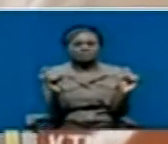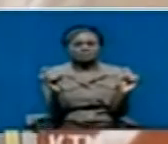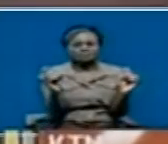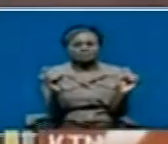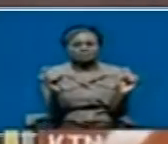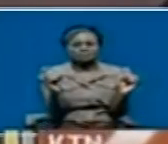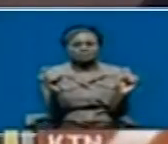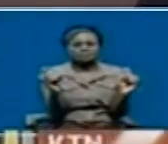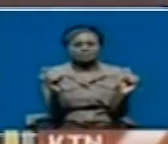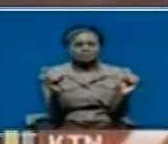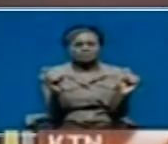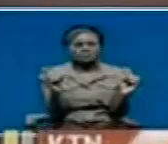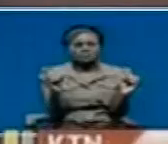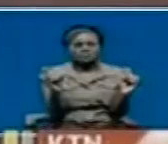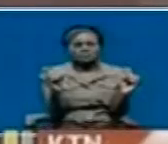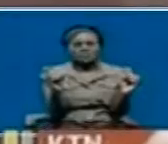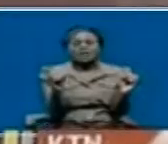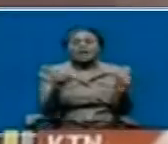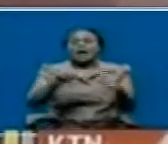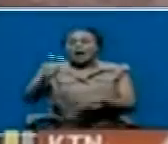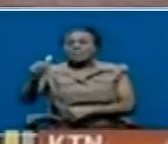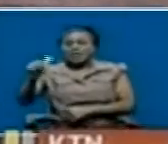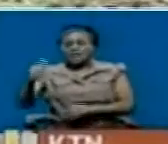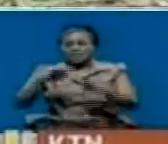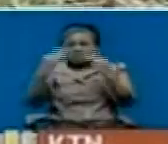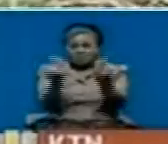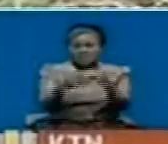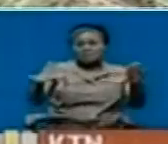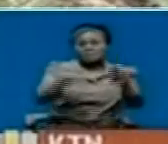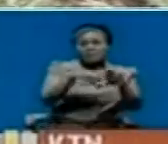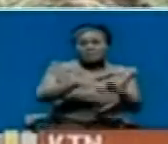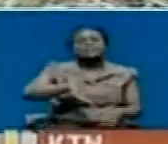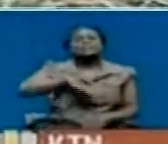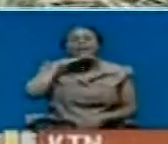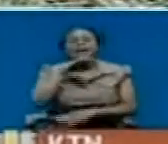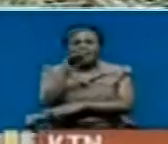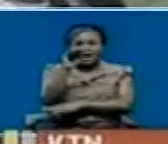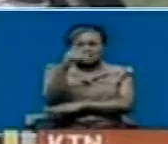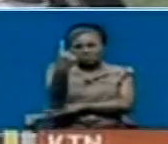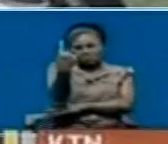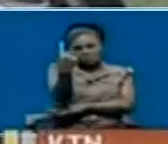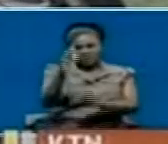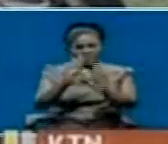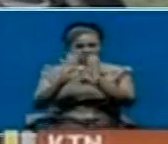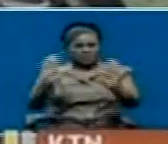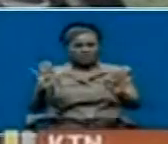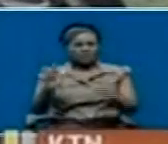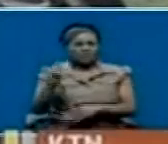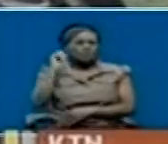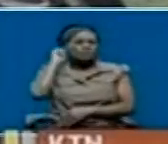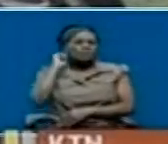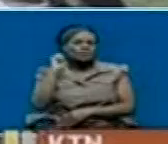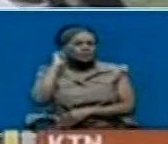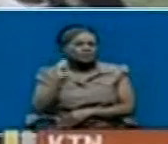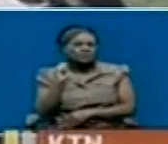very extreme. Kwa wale waliopoteza watu kwenye ajali hiyo, wana ombi moja tu. Makale njina, upenda zizi uzika